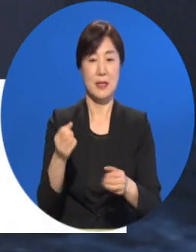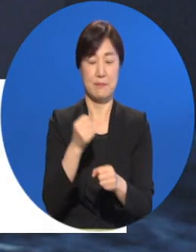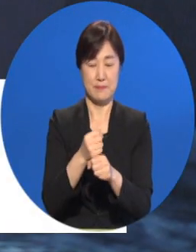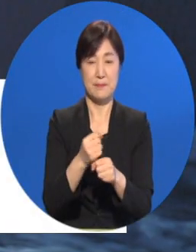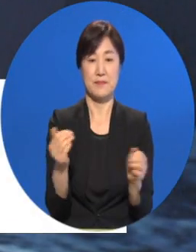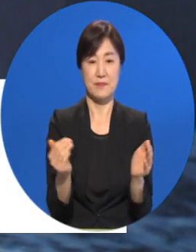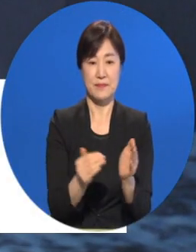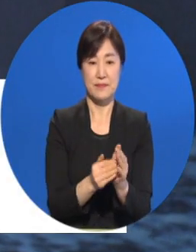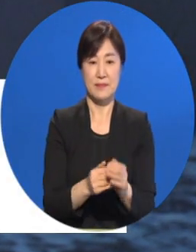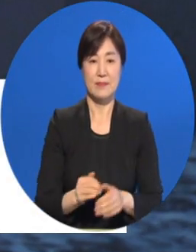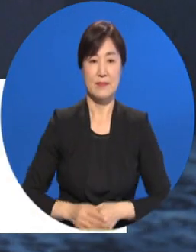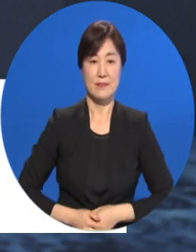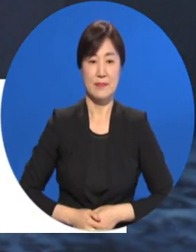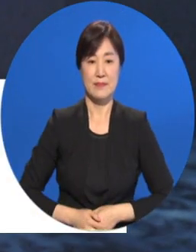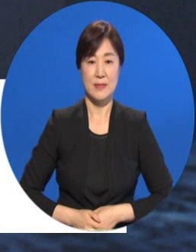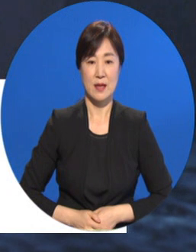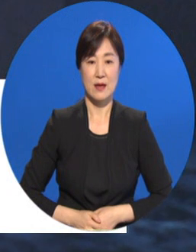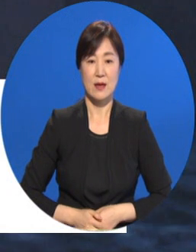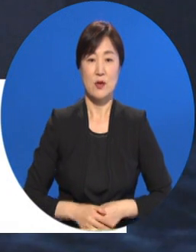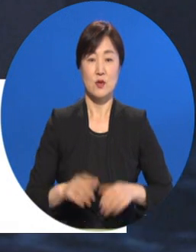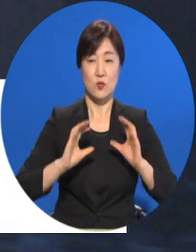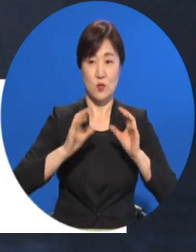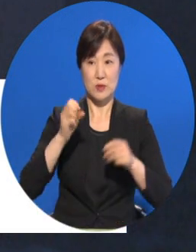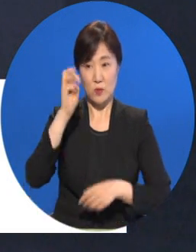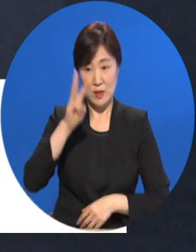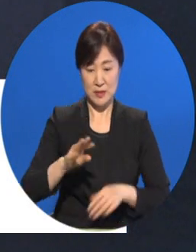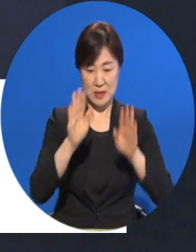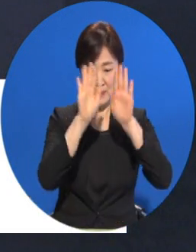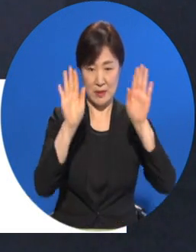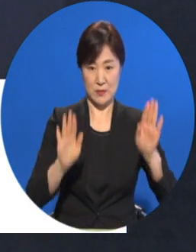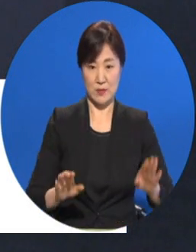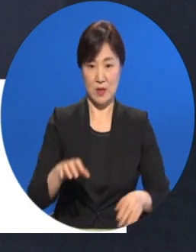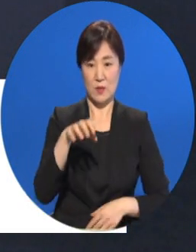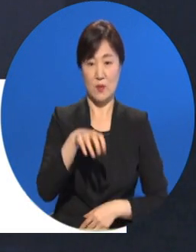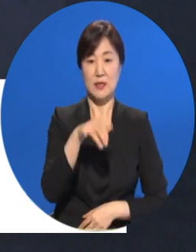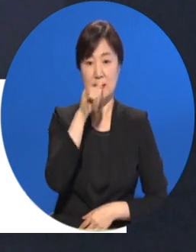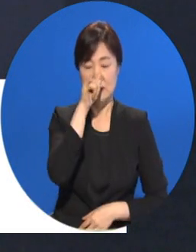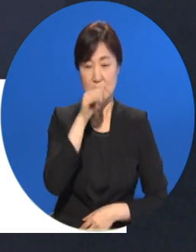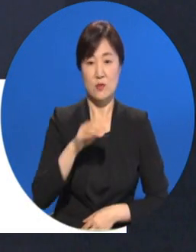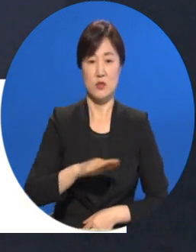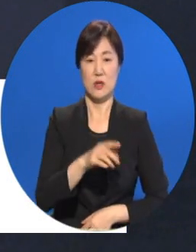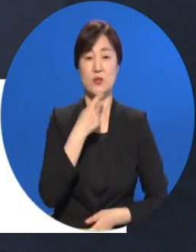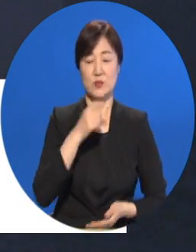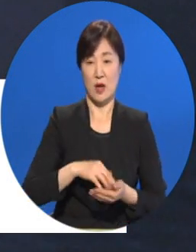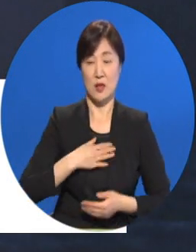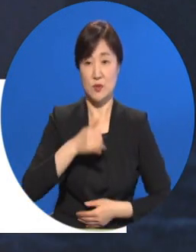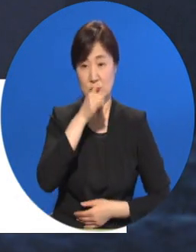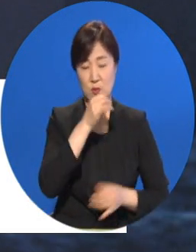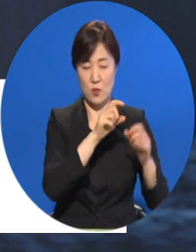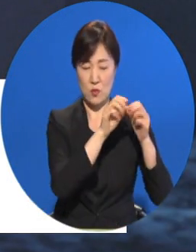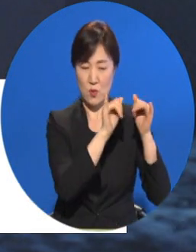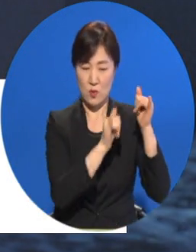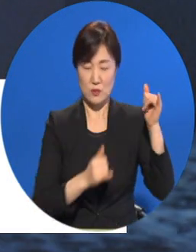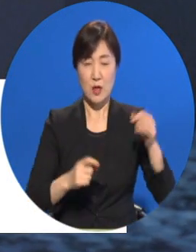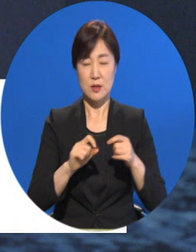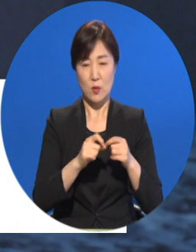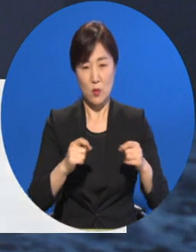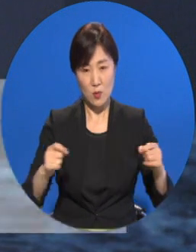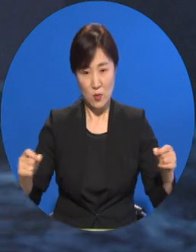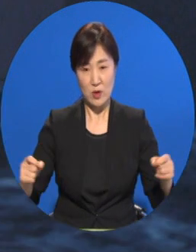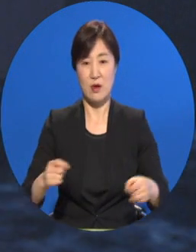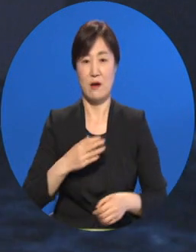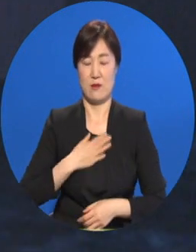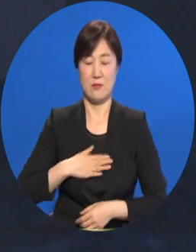것이 국립광주박물관에 있고 우리가 쉽게 볼 수 있지만 사실 오래된 역사를 가졌구나라는 것만 알고 가도